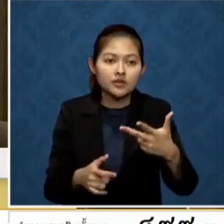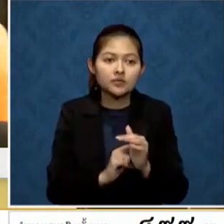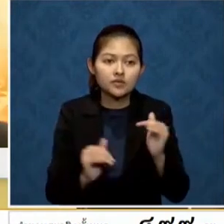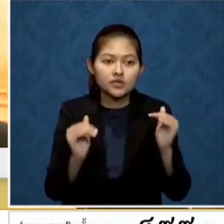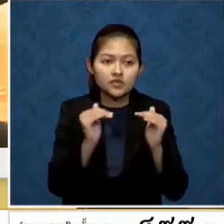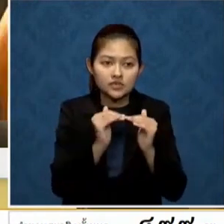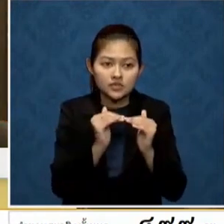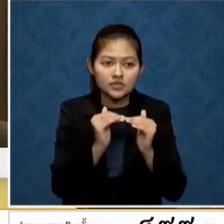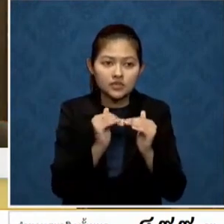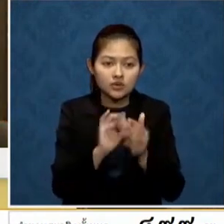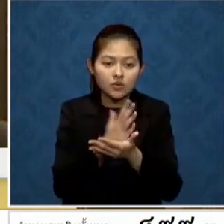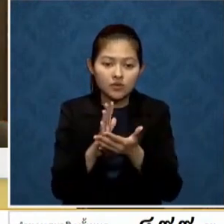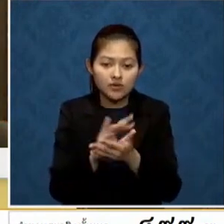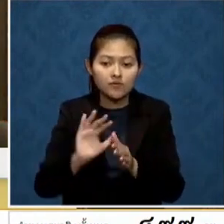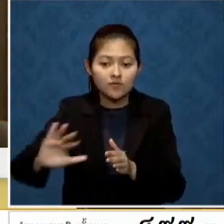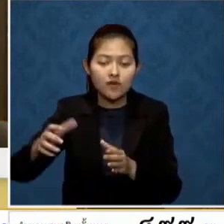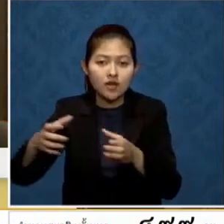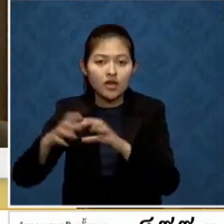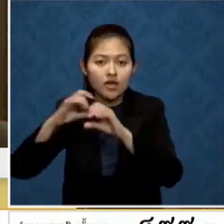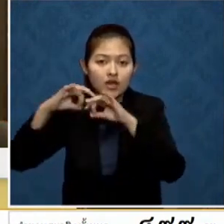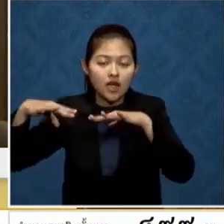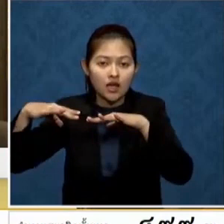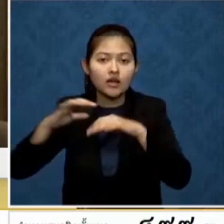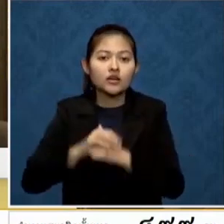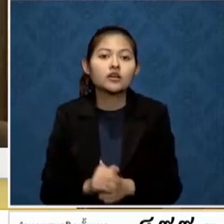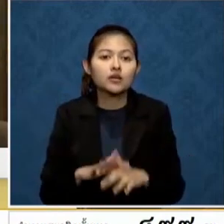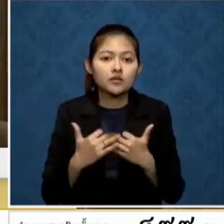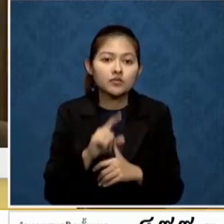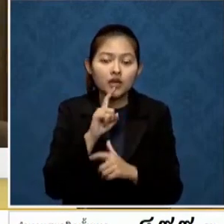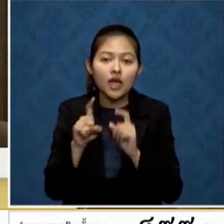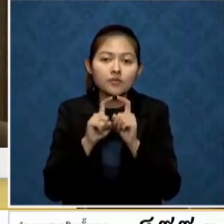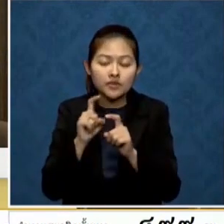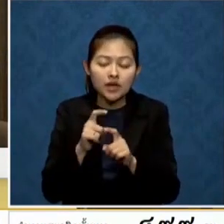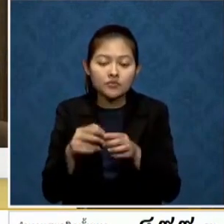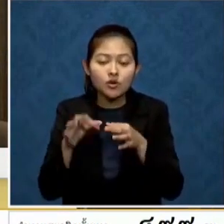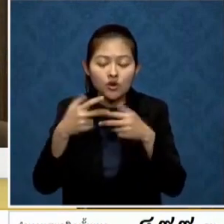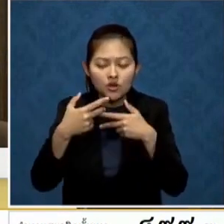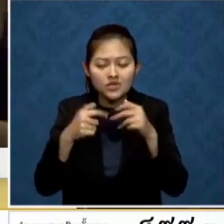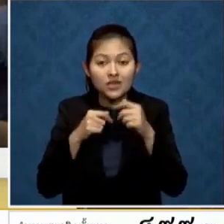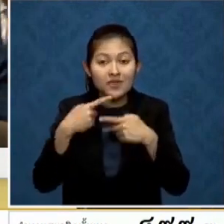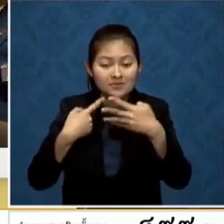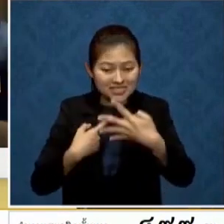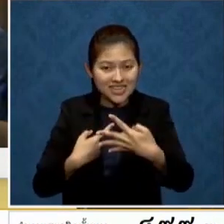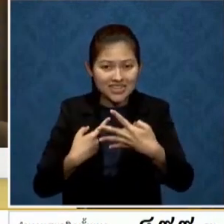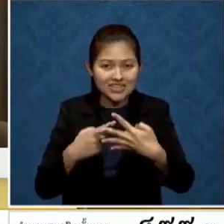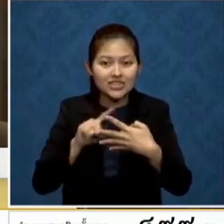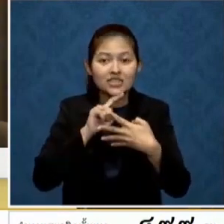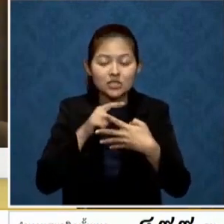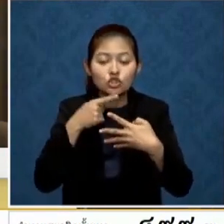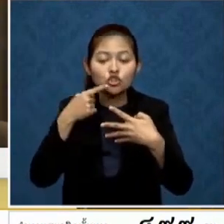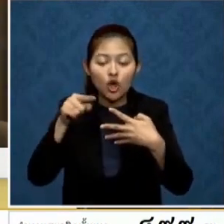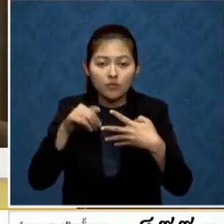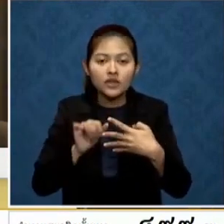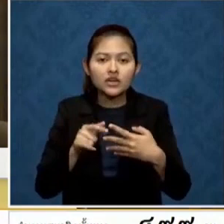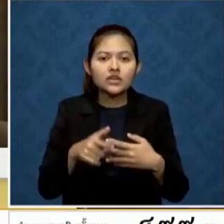ในสัดส่วนของพรรคฝ่ายค้านในประเด็นนี้ครับมี 4คำถามย่อยที่ผมจำเป็นต้องชี้แจงคำถามย่อยที่ 1ครับมีสมาชิกบาง